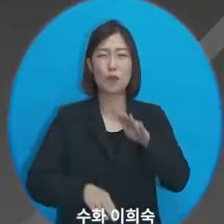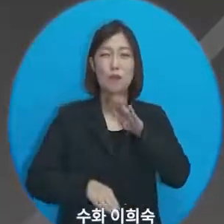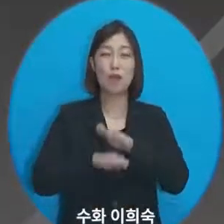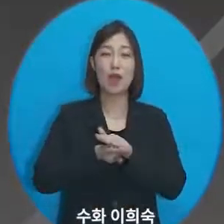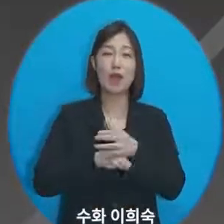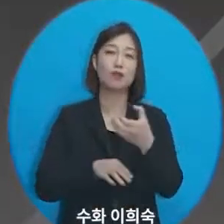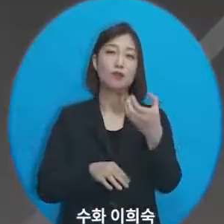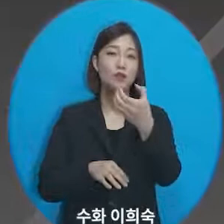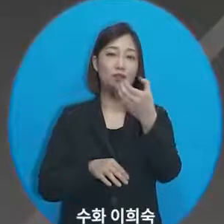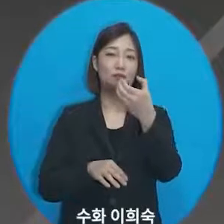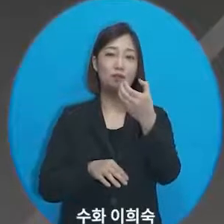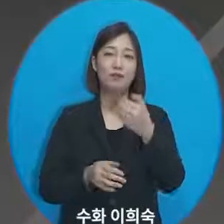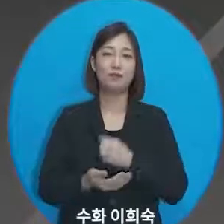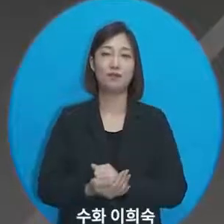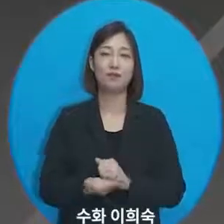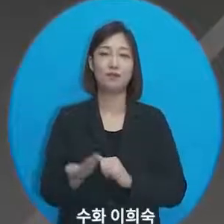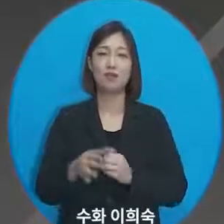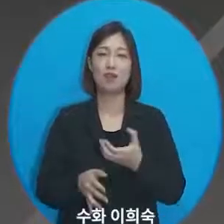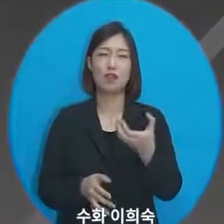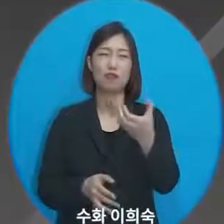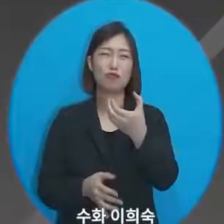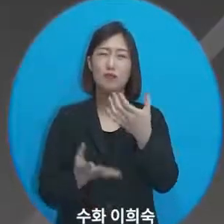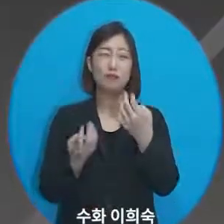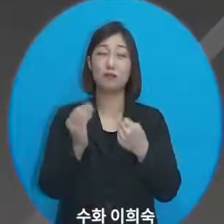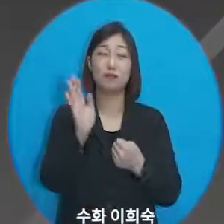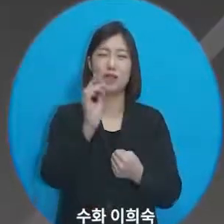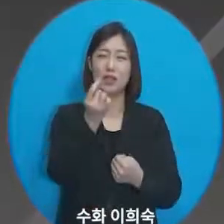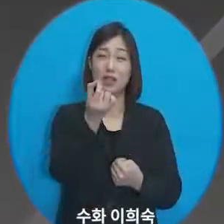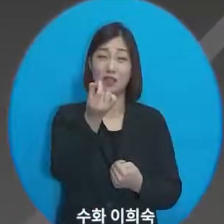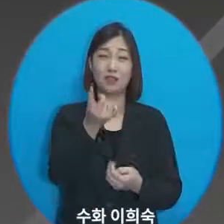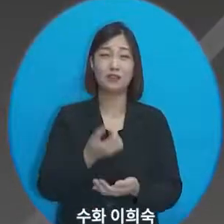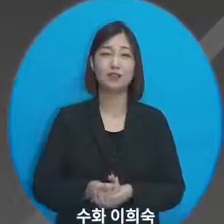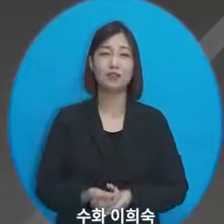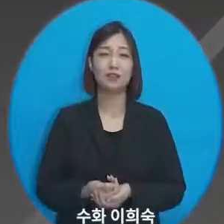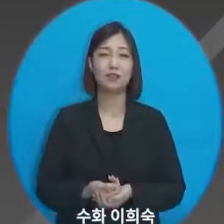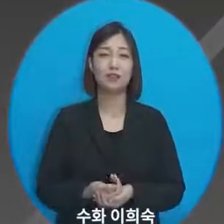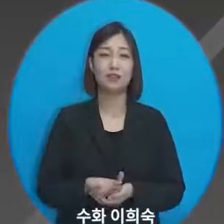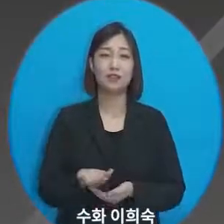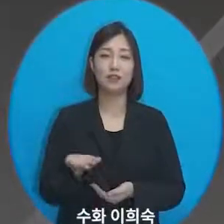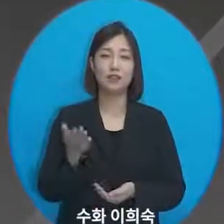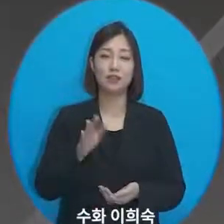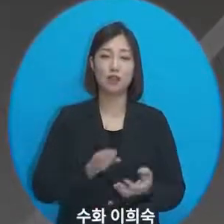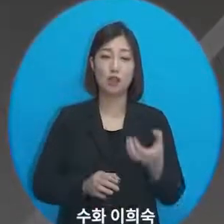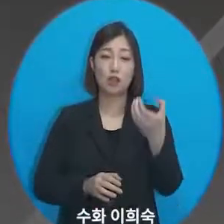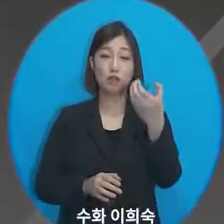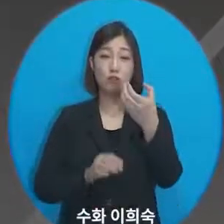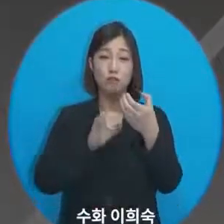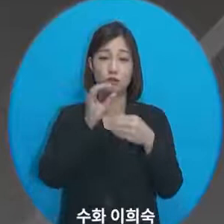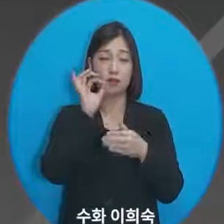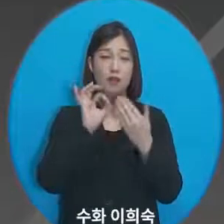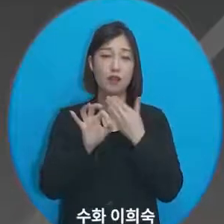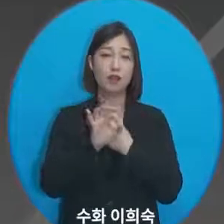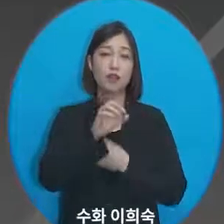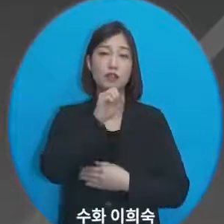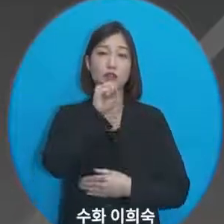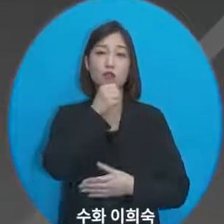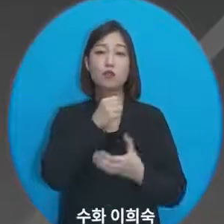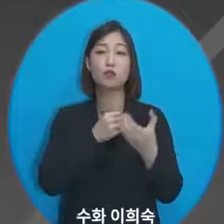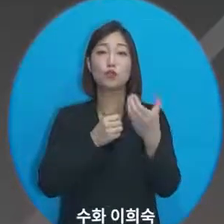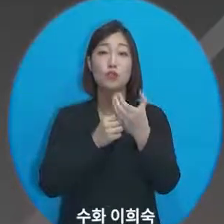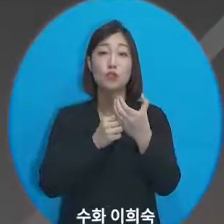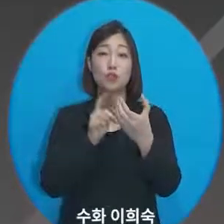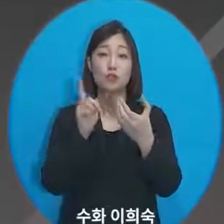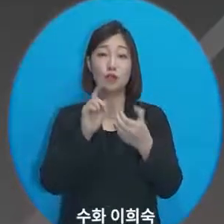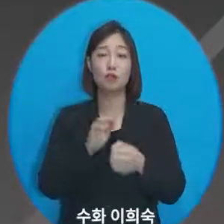되는데요. 90점 이상이 많이 없습니다. 그러니까 90점 이상을 받았다는 것은 많은 장애인과